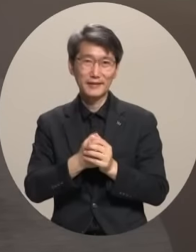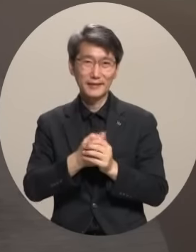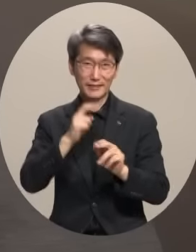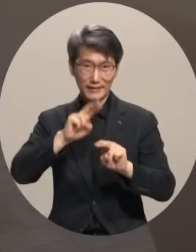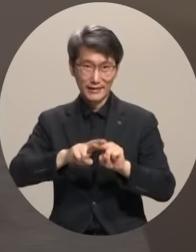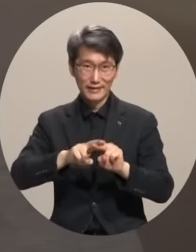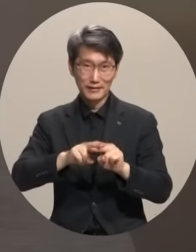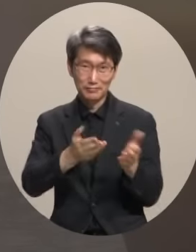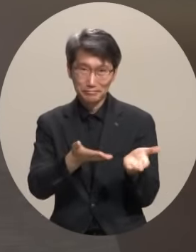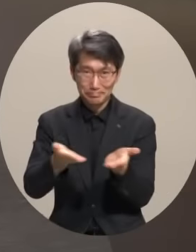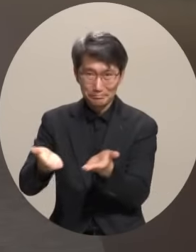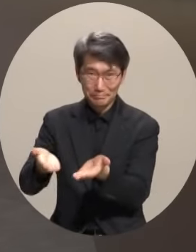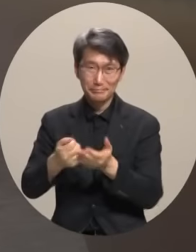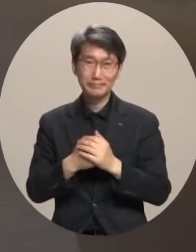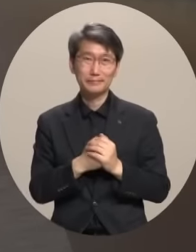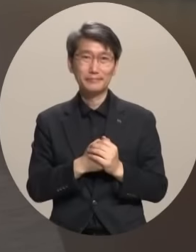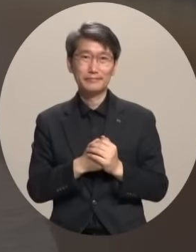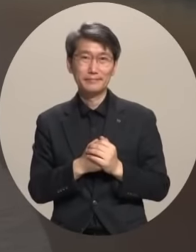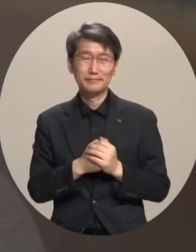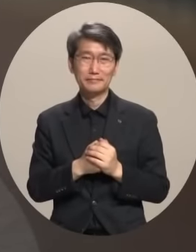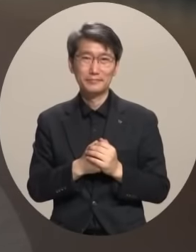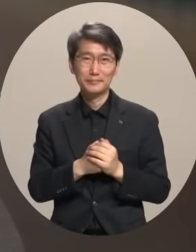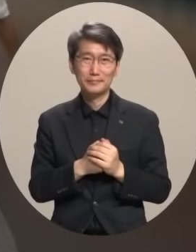자리를 잠깐 비켜 드리겠습니다